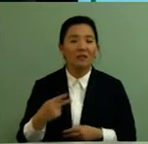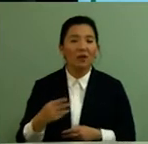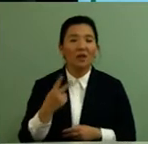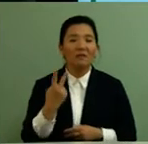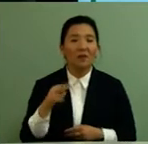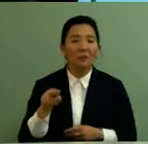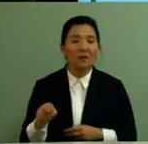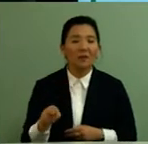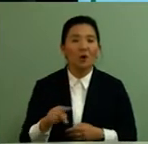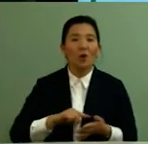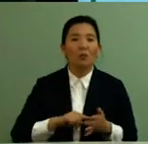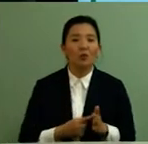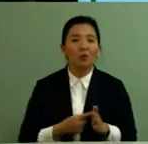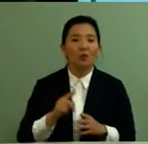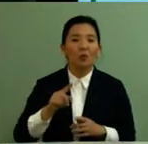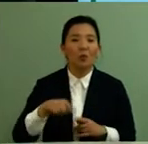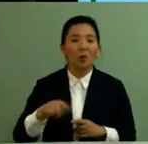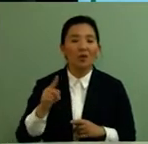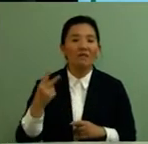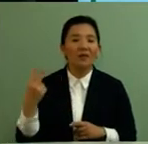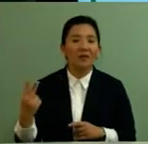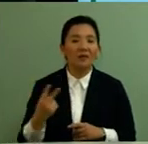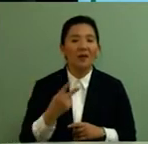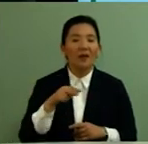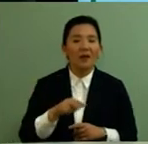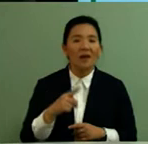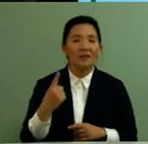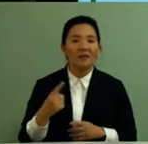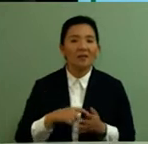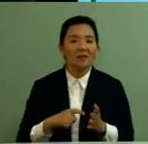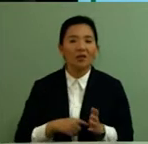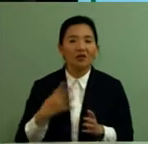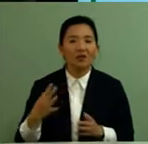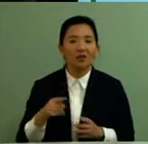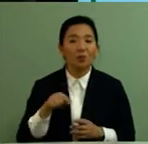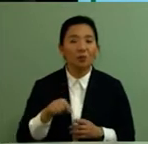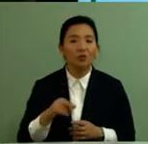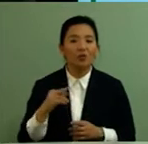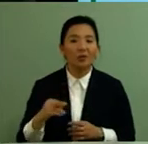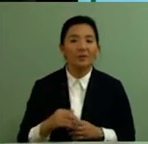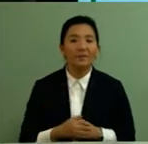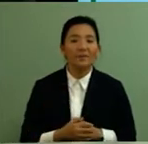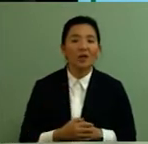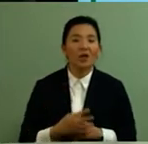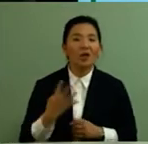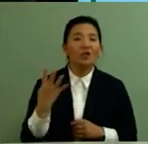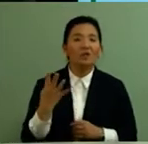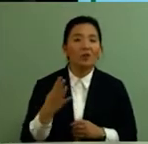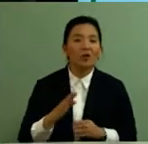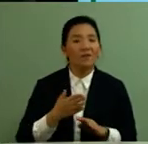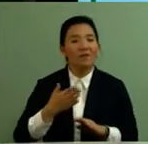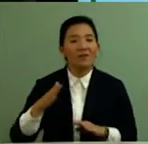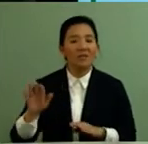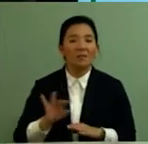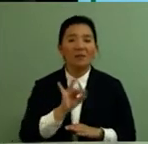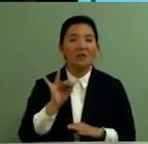2π умножить на корень квадратный L1 разделить на 4 и тут G. Четверку вынесем